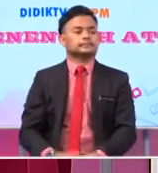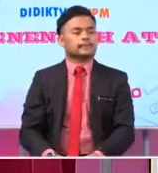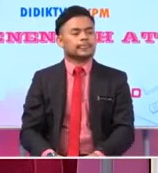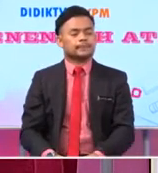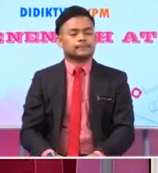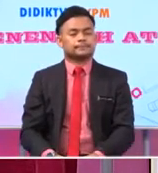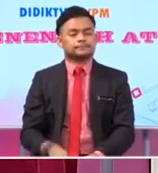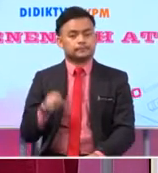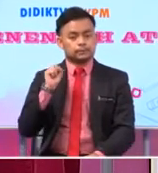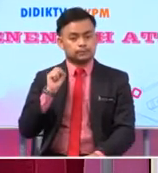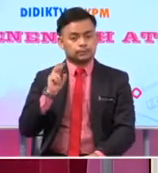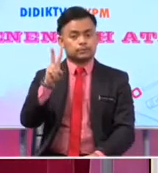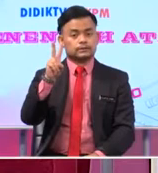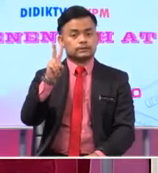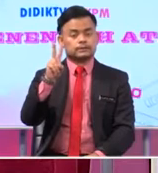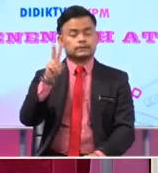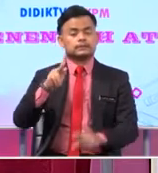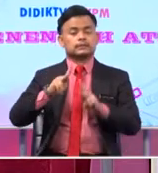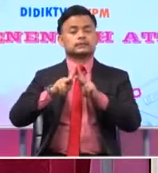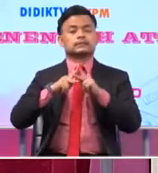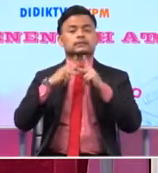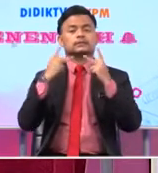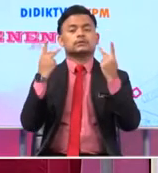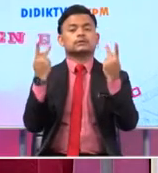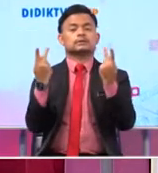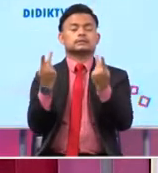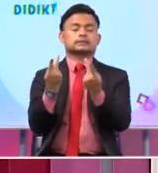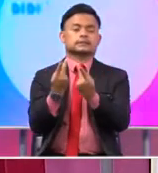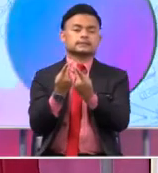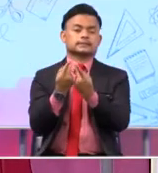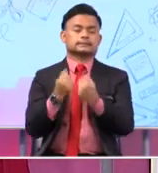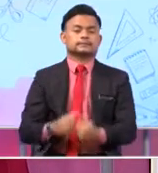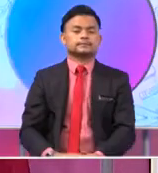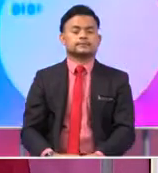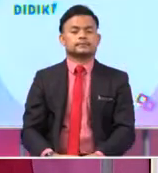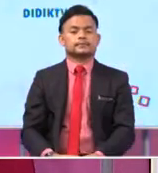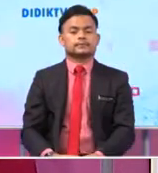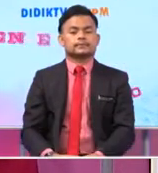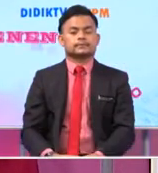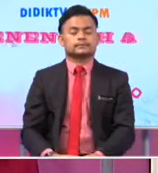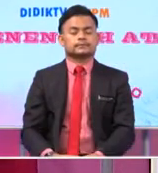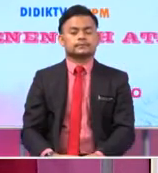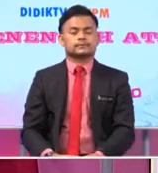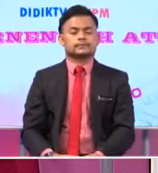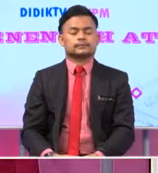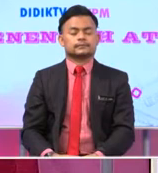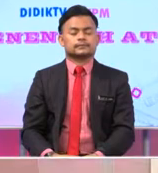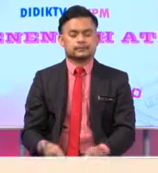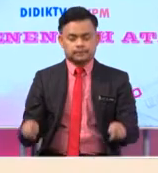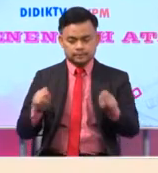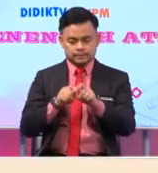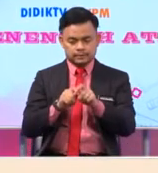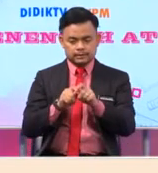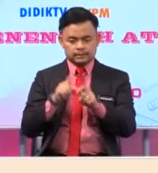ah cara mempraktikkan kepribadian Mulia kepada keluarga oke sepertimana yang kita tahu